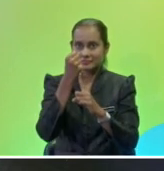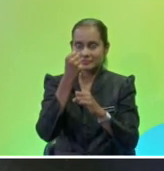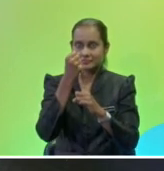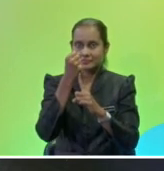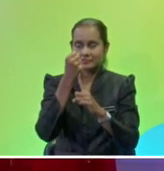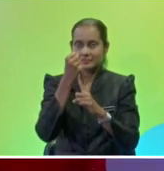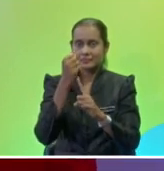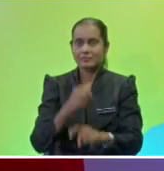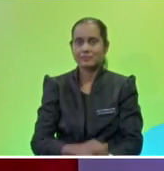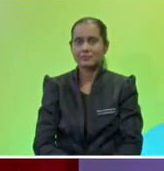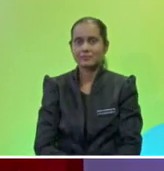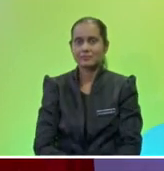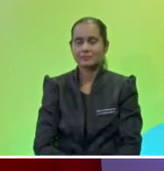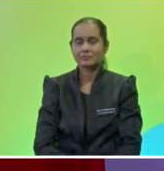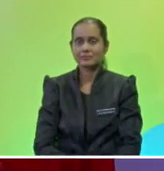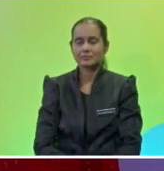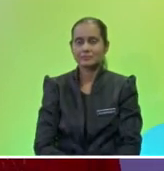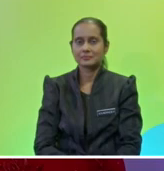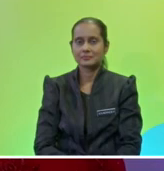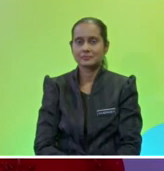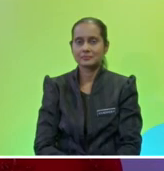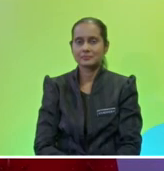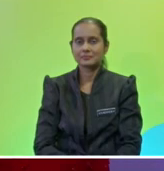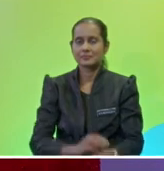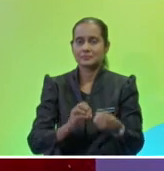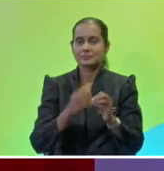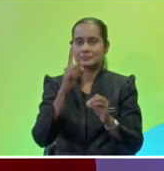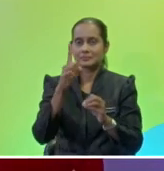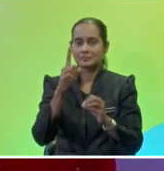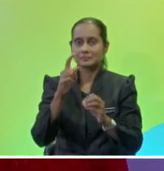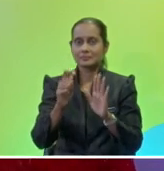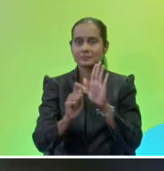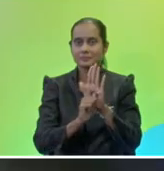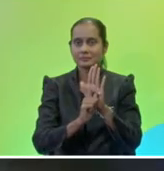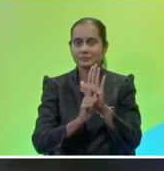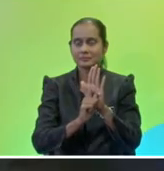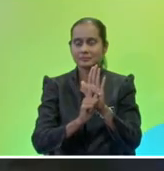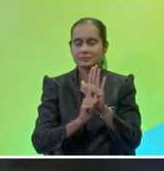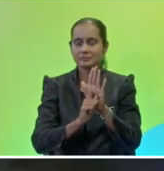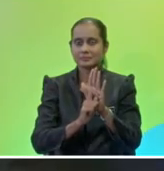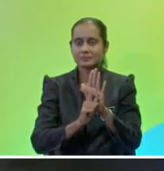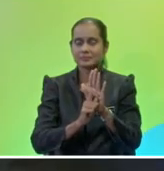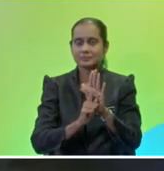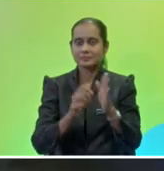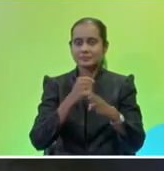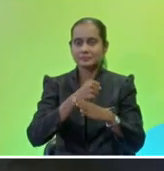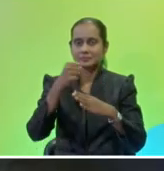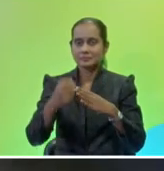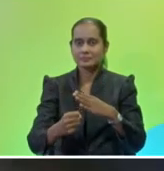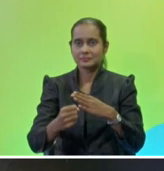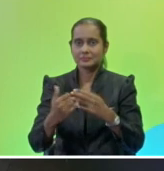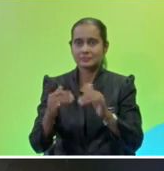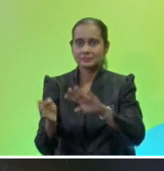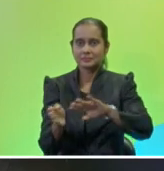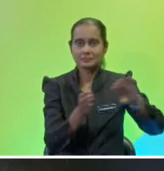damira telah menyelesaikan operasi tambah yang pertama menggunakan objek yaitu siput dan kita akan bergerak kepada situasi